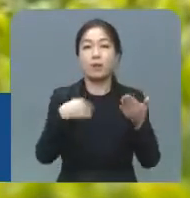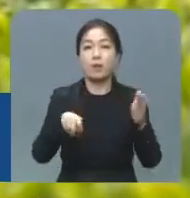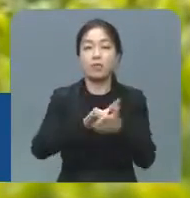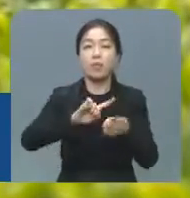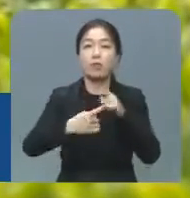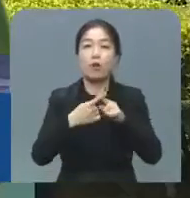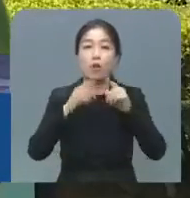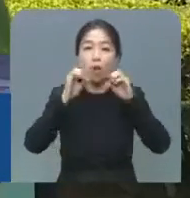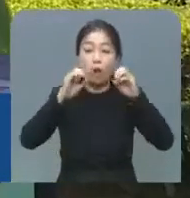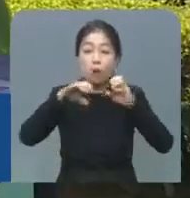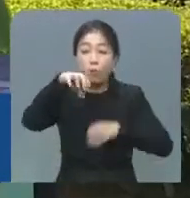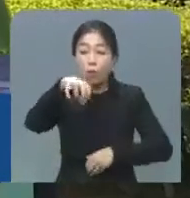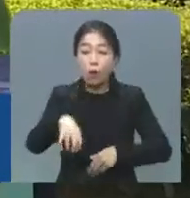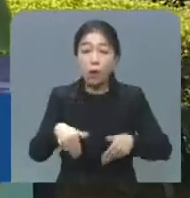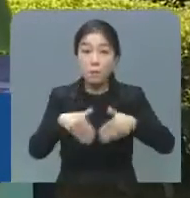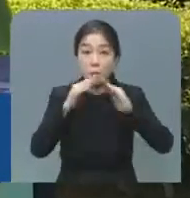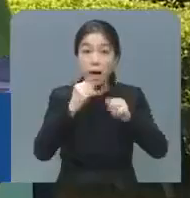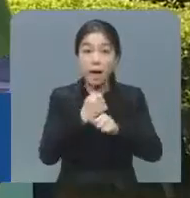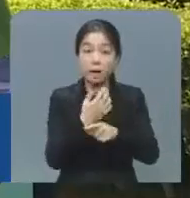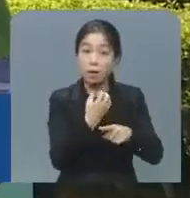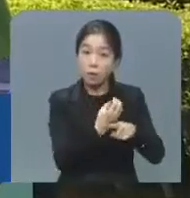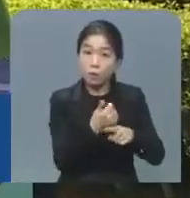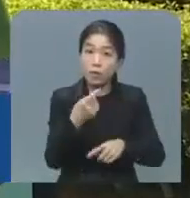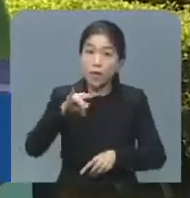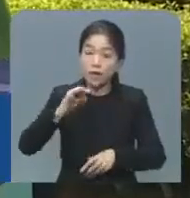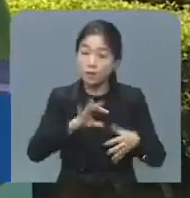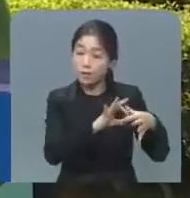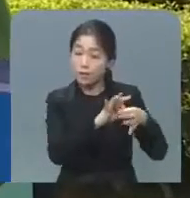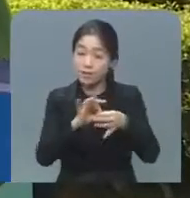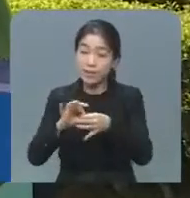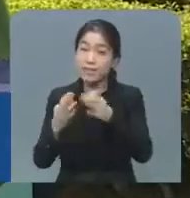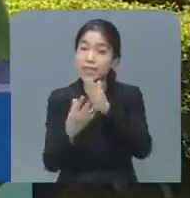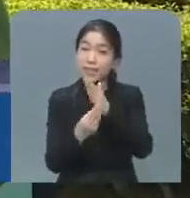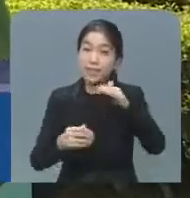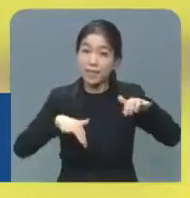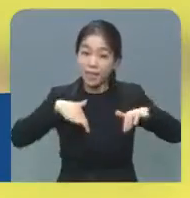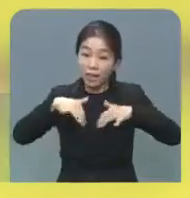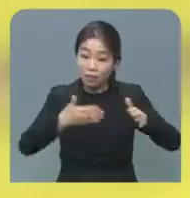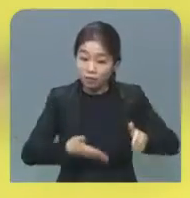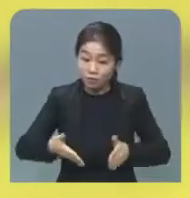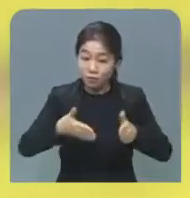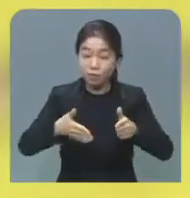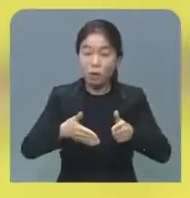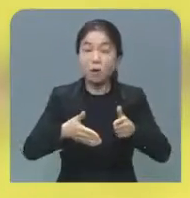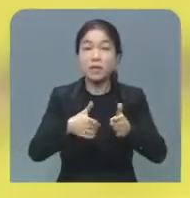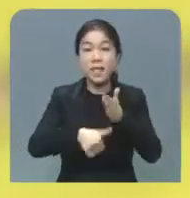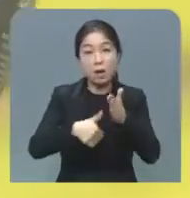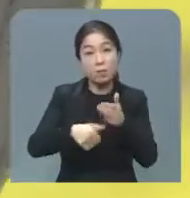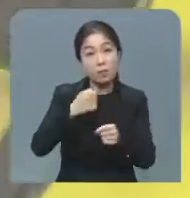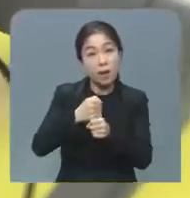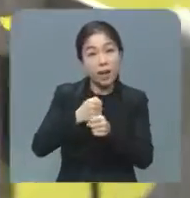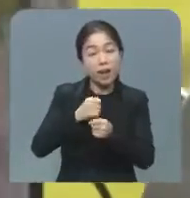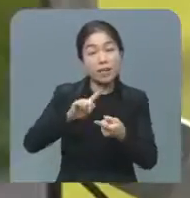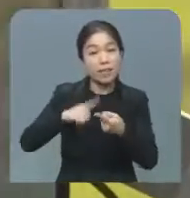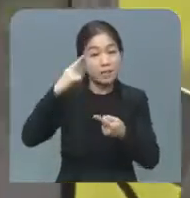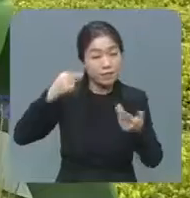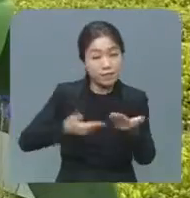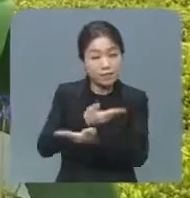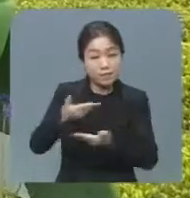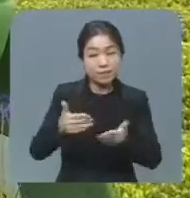홍보관 을 개설하고 보성 과 하동을 잇는 이른바 t 로드 상품을 운용하는 방안 등에 대해서도 의견을 나누었습니다